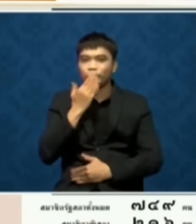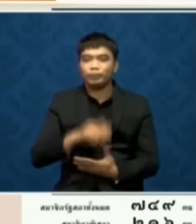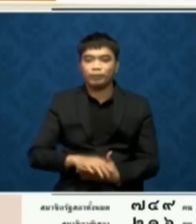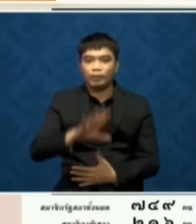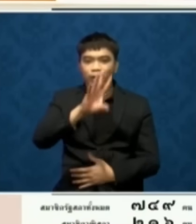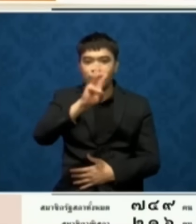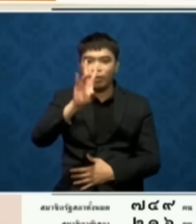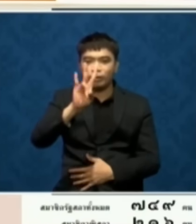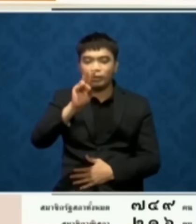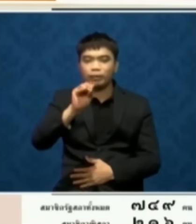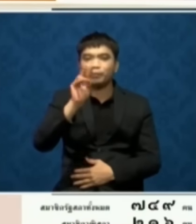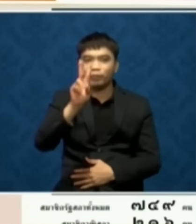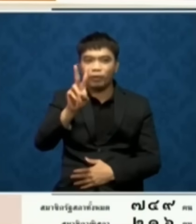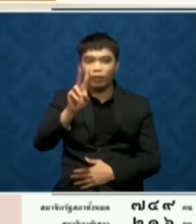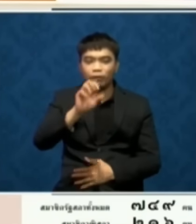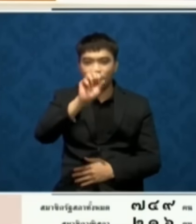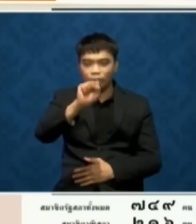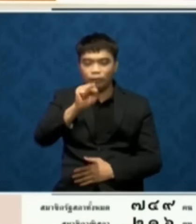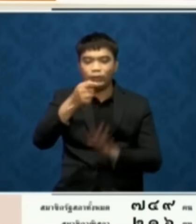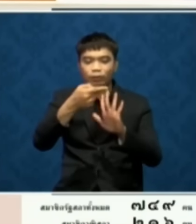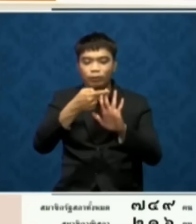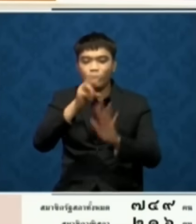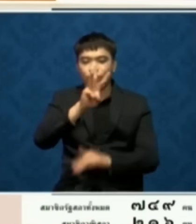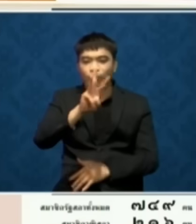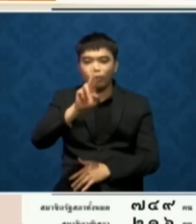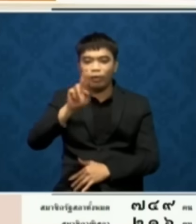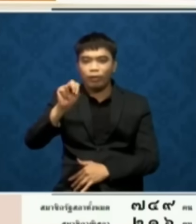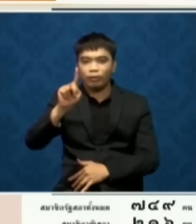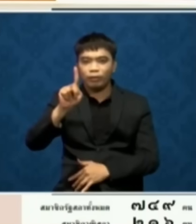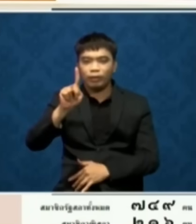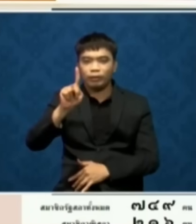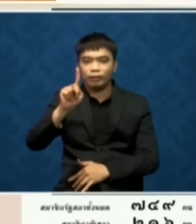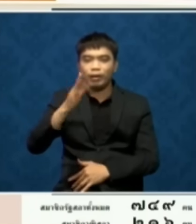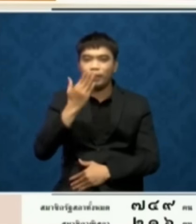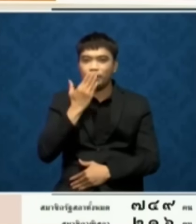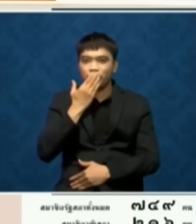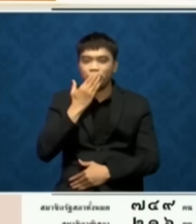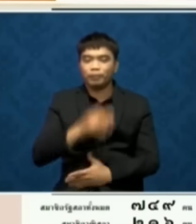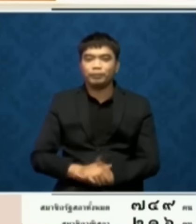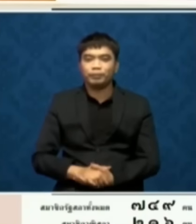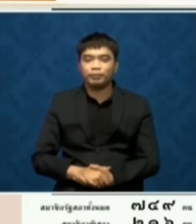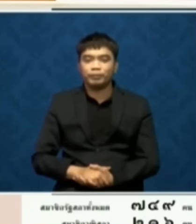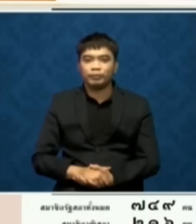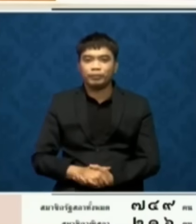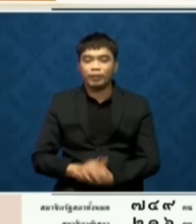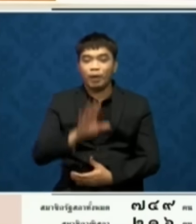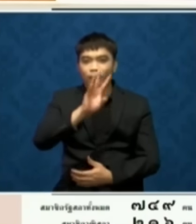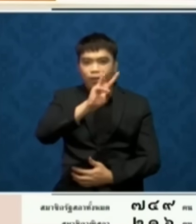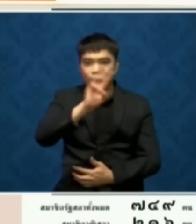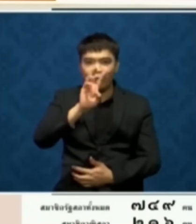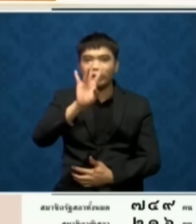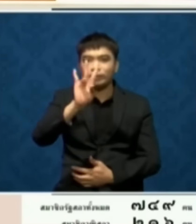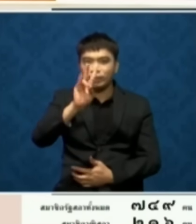อีกนิดเดียวอีกอึดใจเดียวก็จะทราบแล้วนะคะพี่แอนอีกไม่กี่คนจะครบแล้วล่ะนะคะจะได้รู้กันแต่ดูแล้วมันยังห่างอ่ะมันยัง